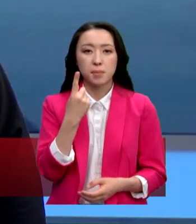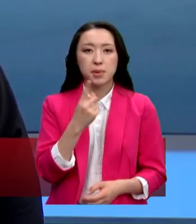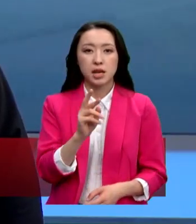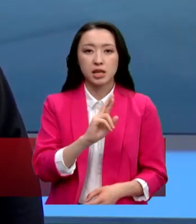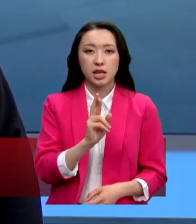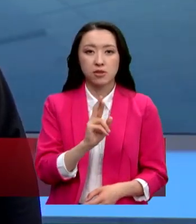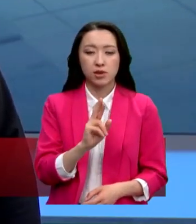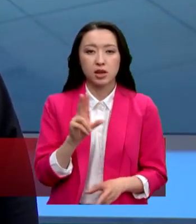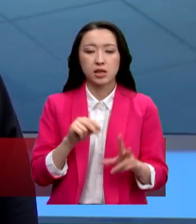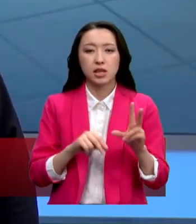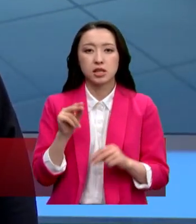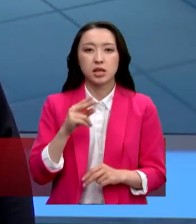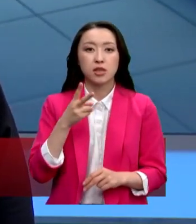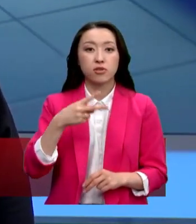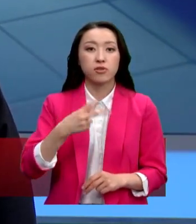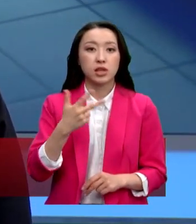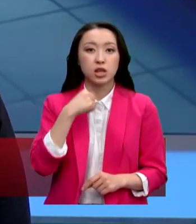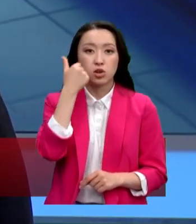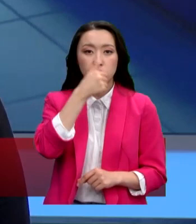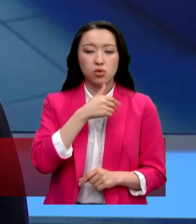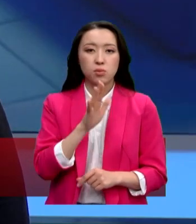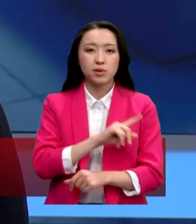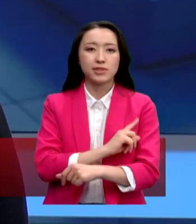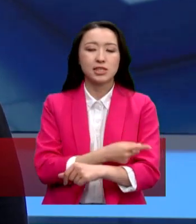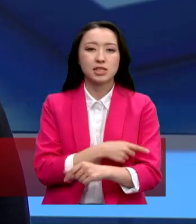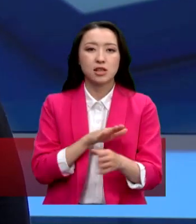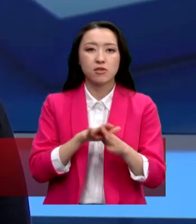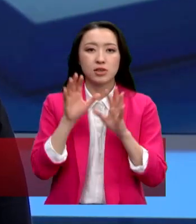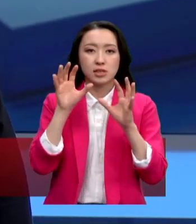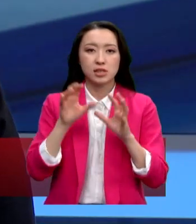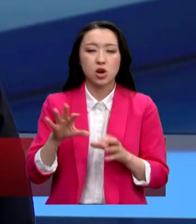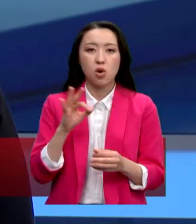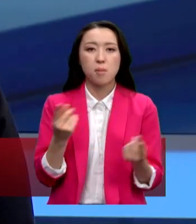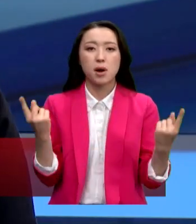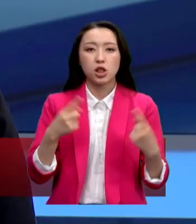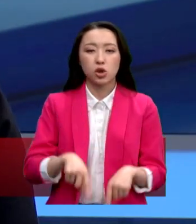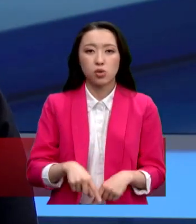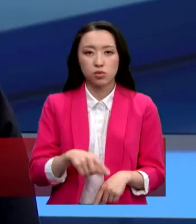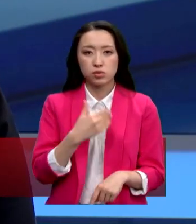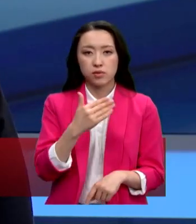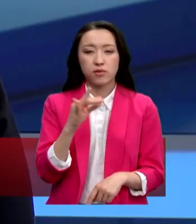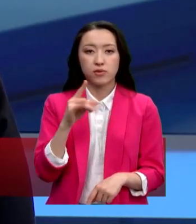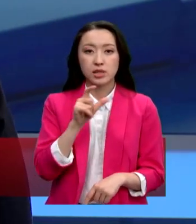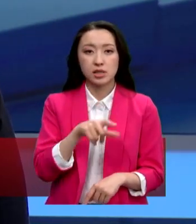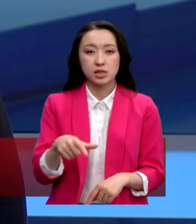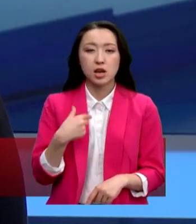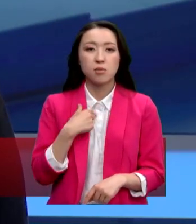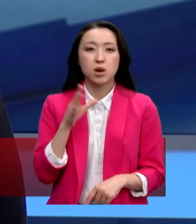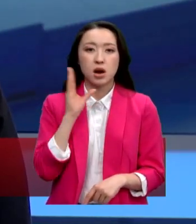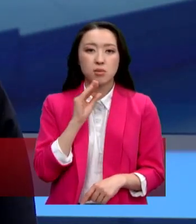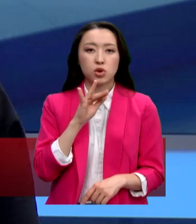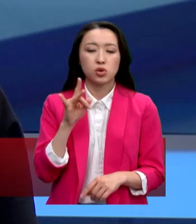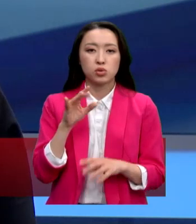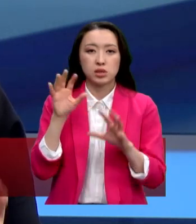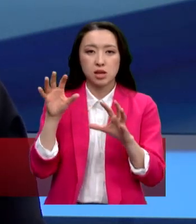января, дай бог, 23 года, наконец-то войдет в силу закон о банкротстве физического лица, и мы наконец сможем официально брать юридически